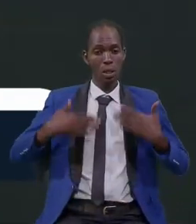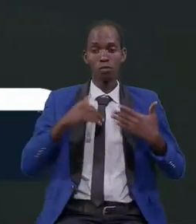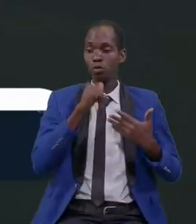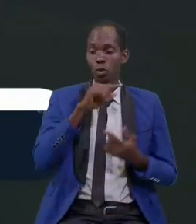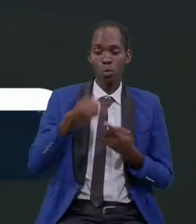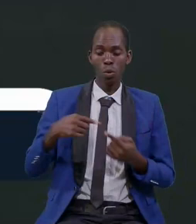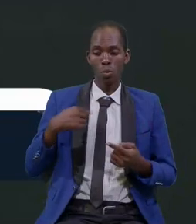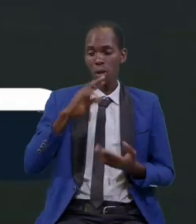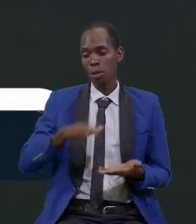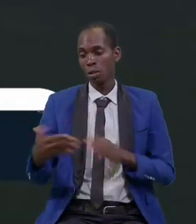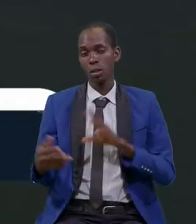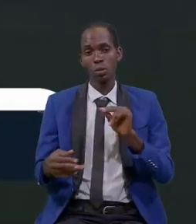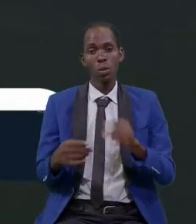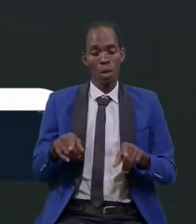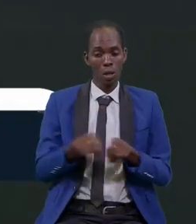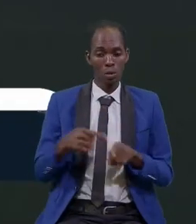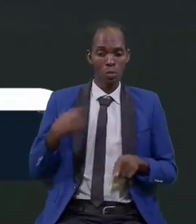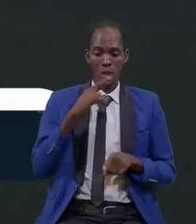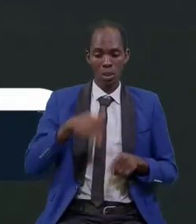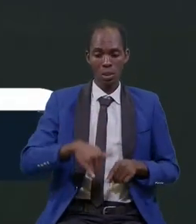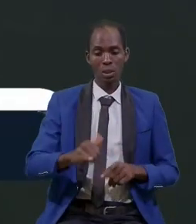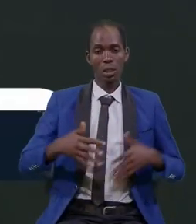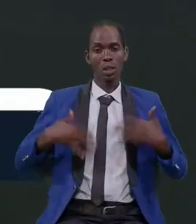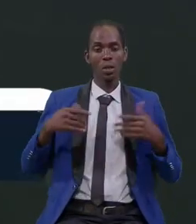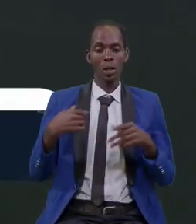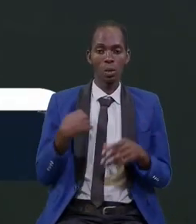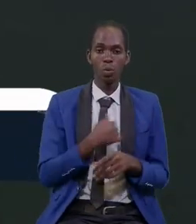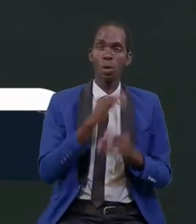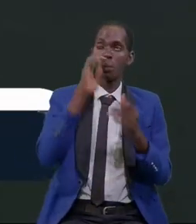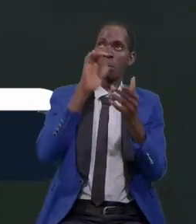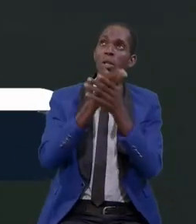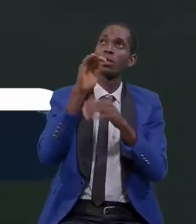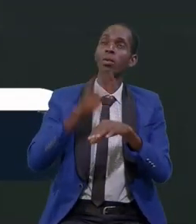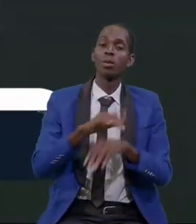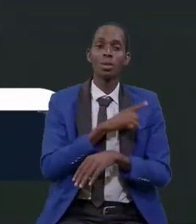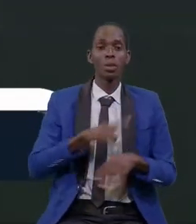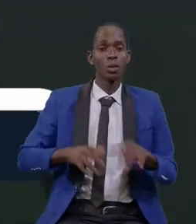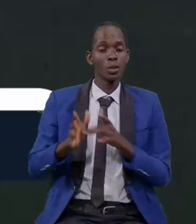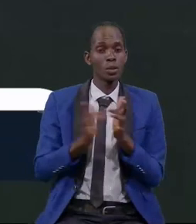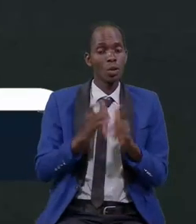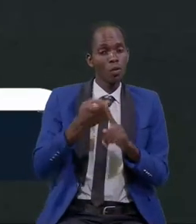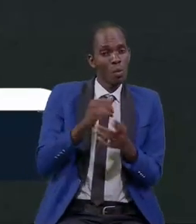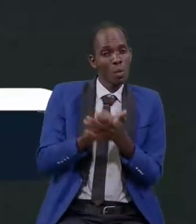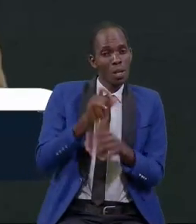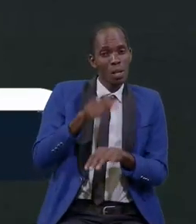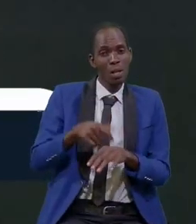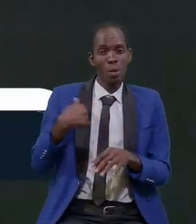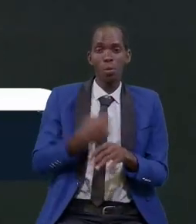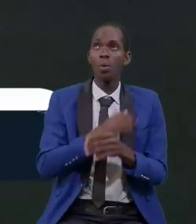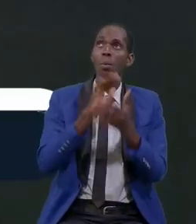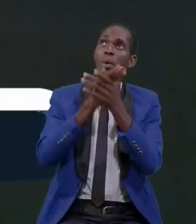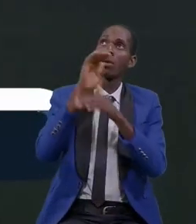Pas pendant que nous sommes encore vivants. Nous croyons au Seigneur Jésus-Christ. Et à partir de ce moment, en croyant au Seigneur